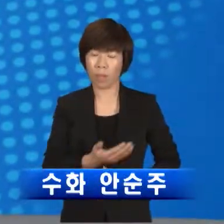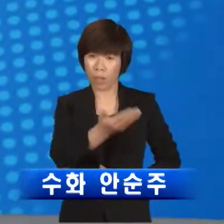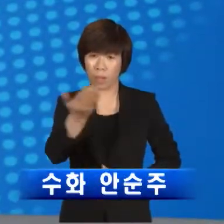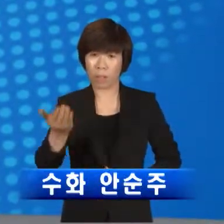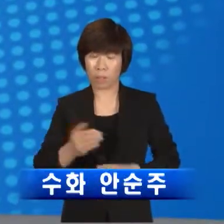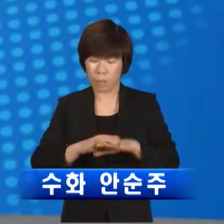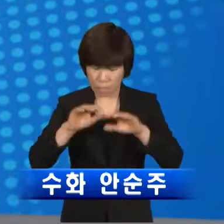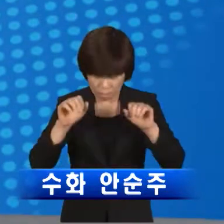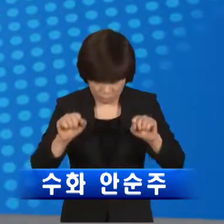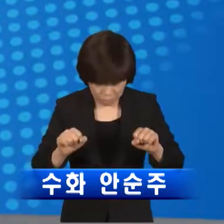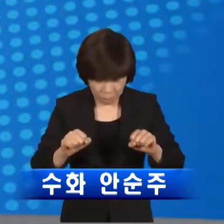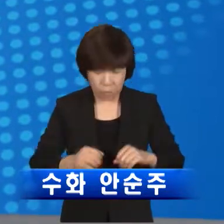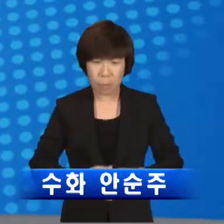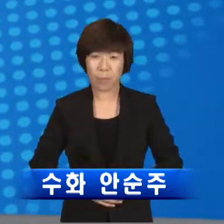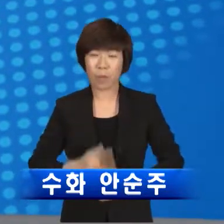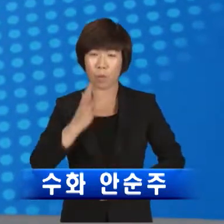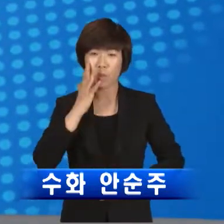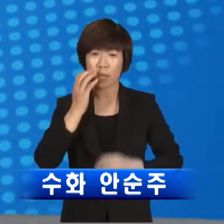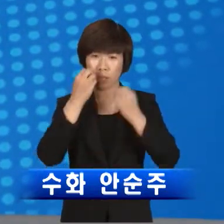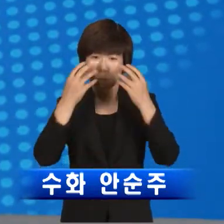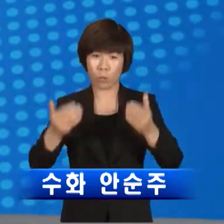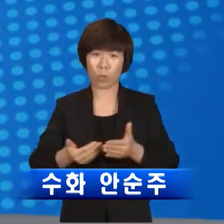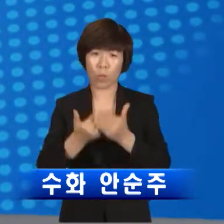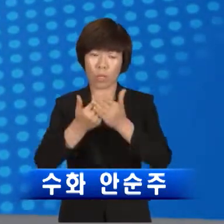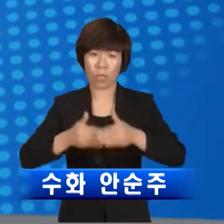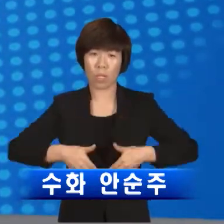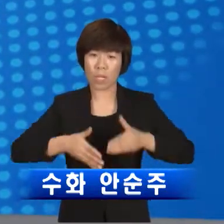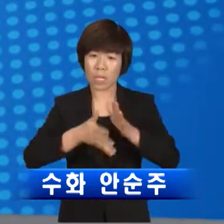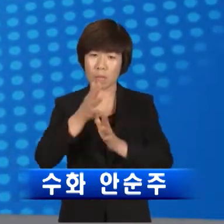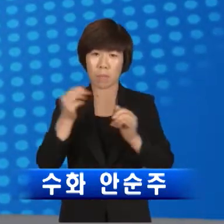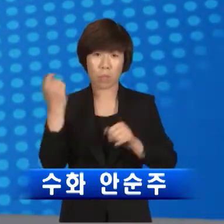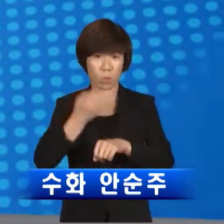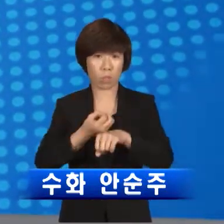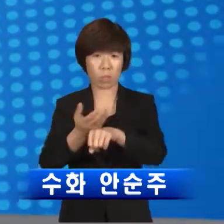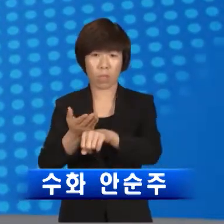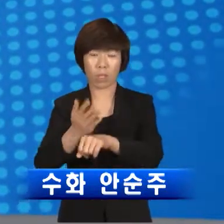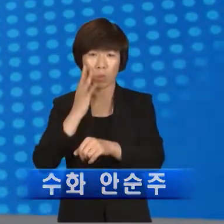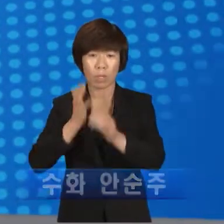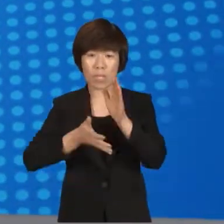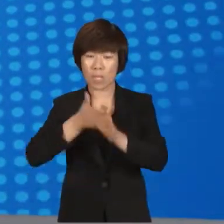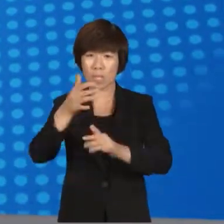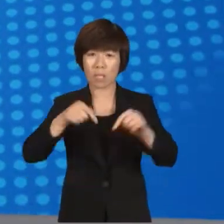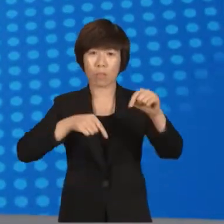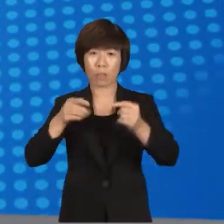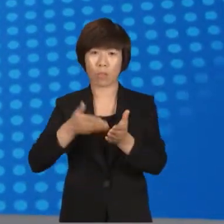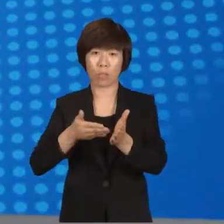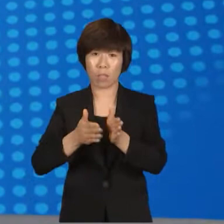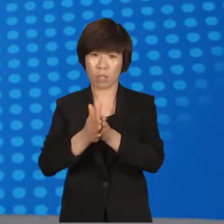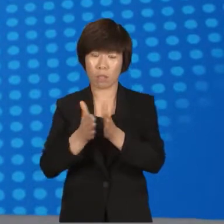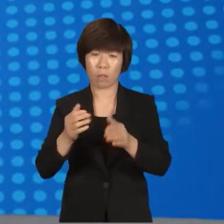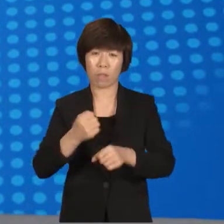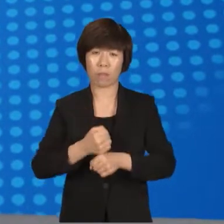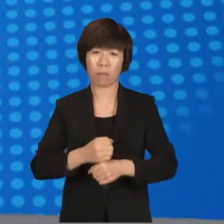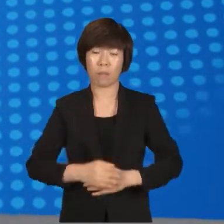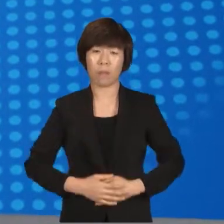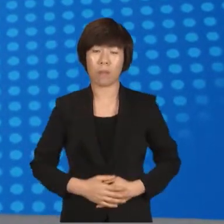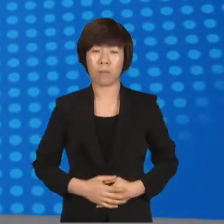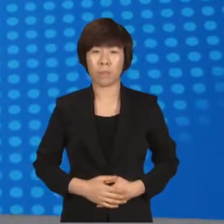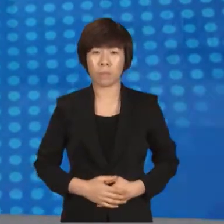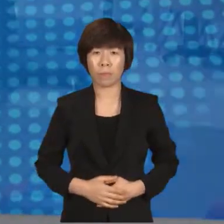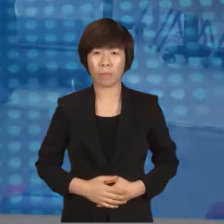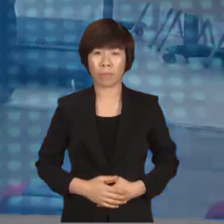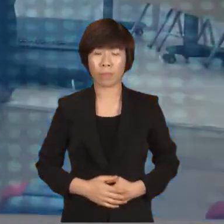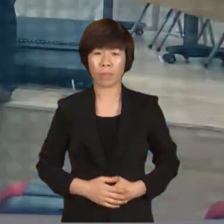시청자 여러분 안녕하십니까? 울산의 새로운 도약과 따뜻한 시민들의 소식을 전하는 울산 시정 뉴스 지금부터 시작하겠습니다.